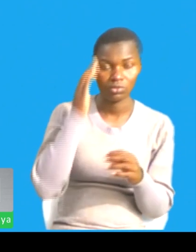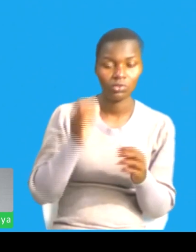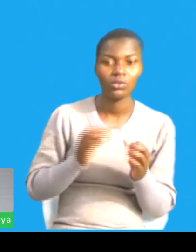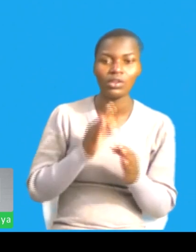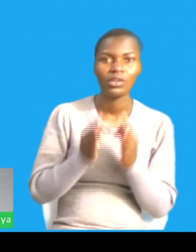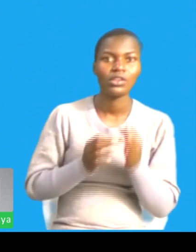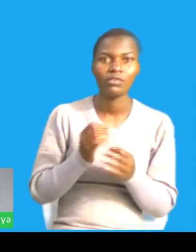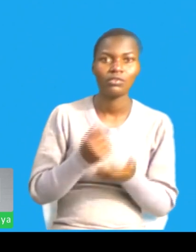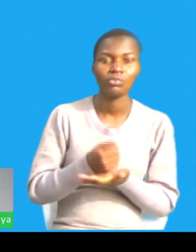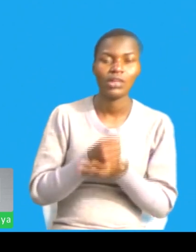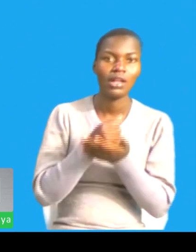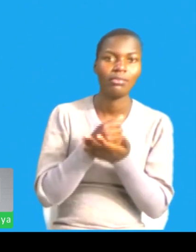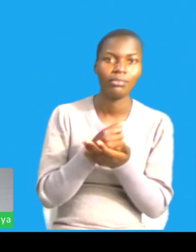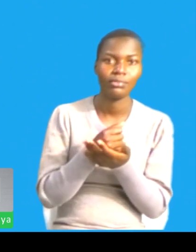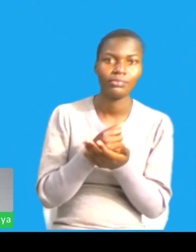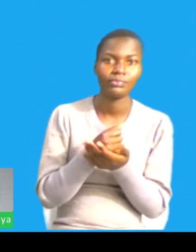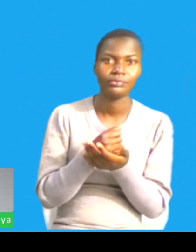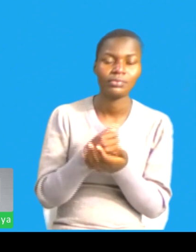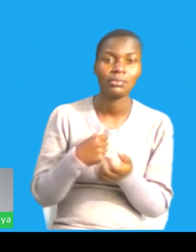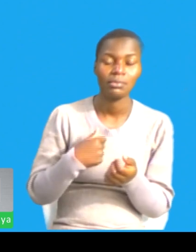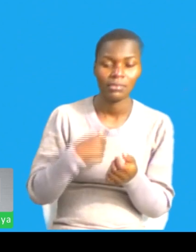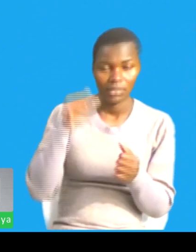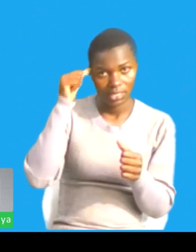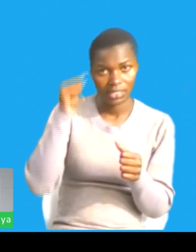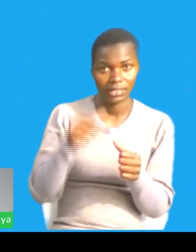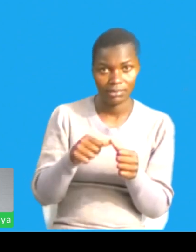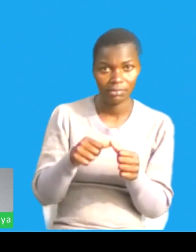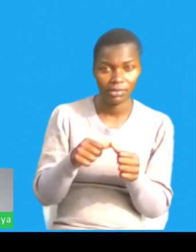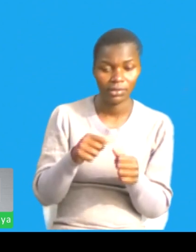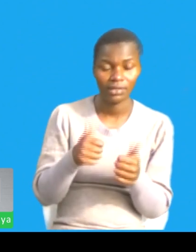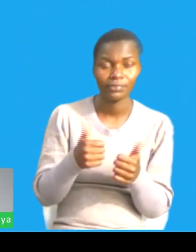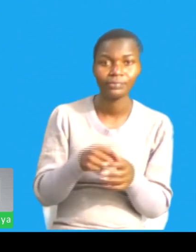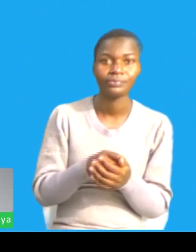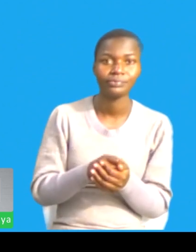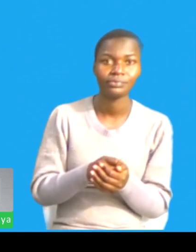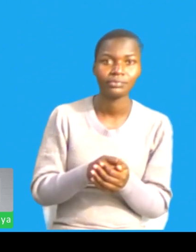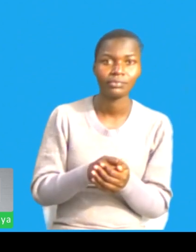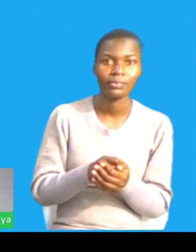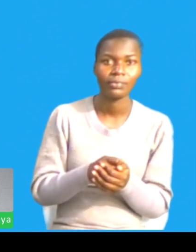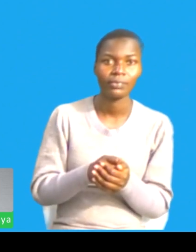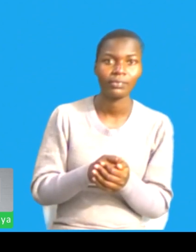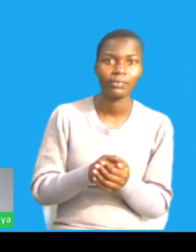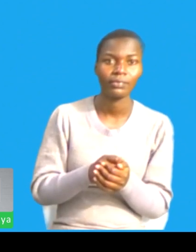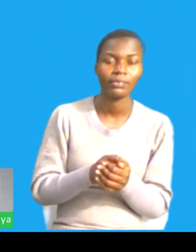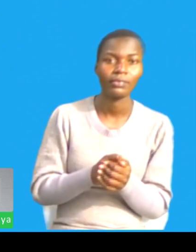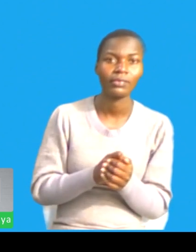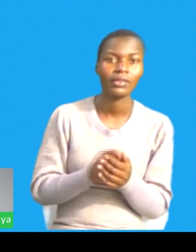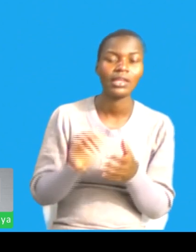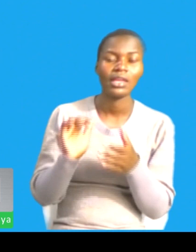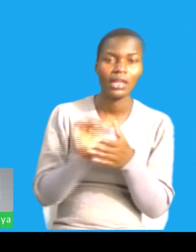vitu fulani. Yeah, I remember that aspect on the punguza mzigo. Now, Azimio claims that